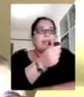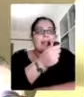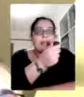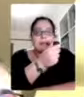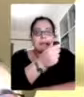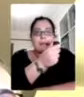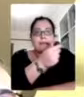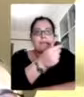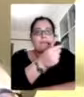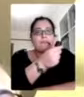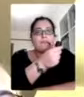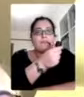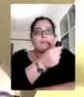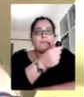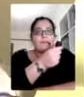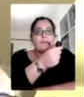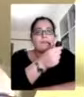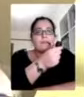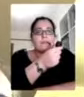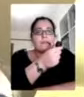diye doğru olacak diye bir şey yok yani.